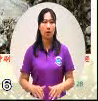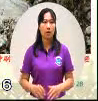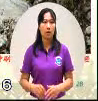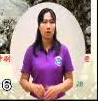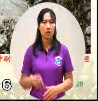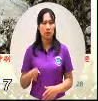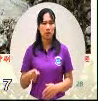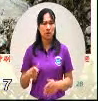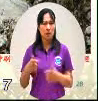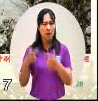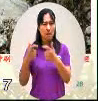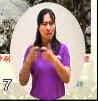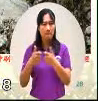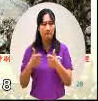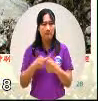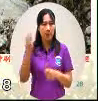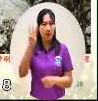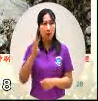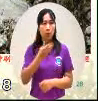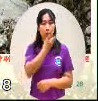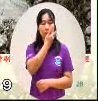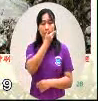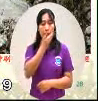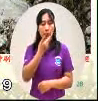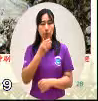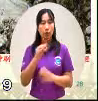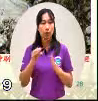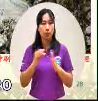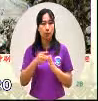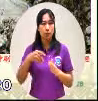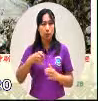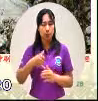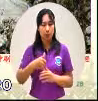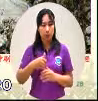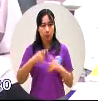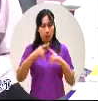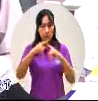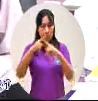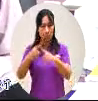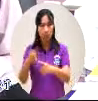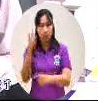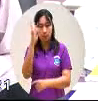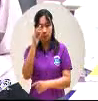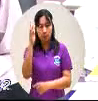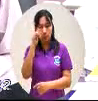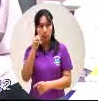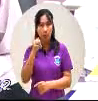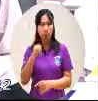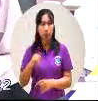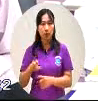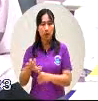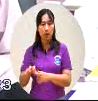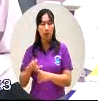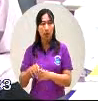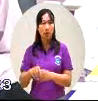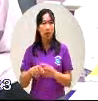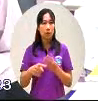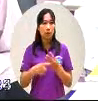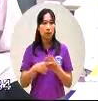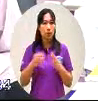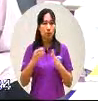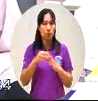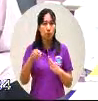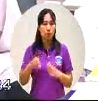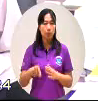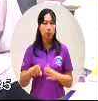能配合我们这个水利局勘察一下，包括农业局，看看怎么来整治，这个因为